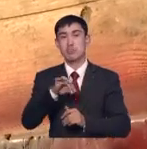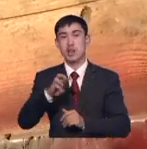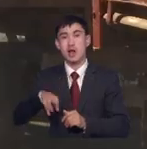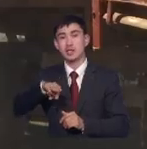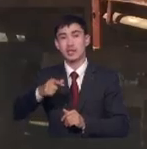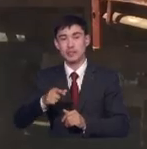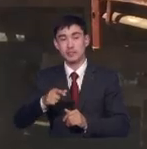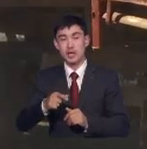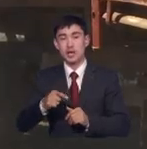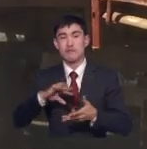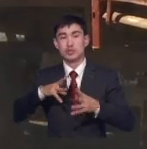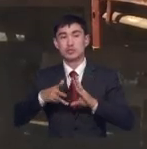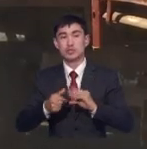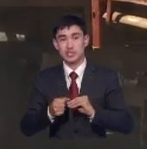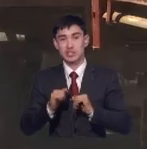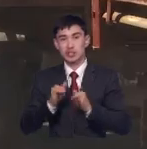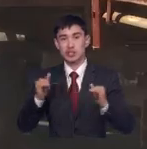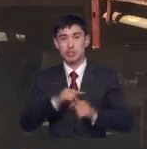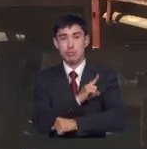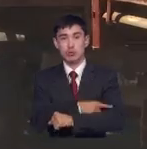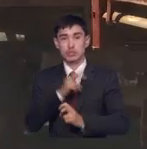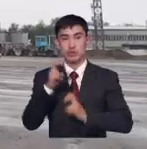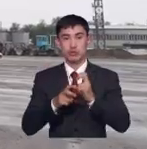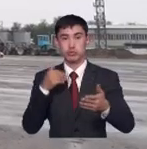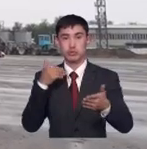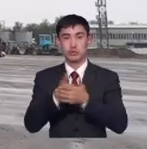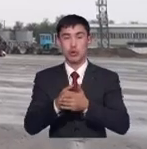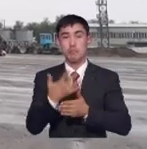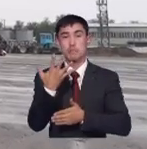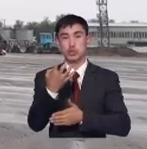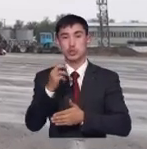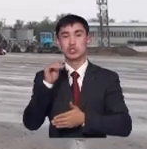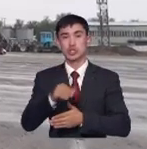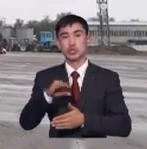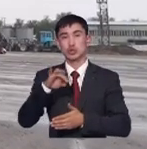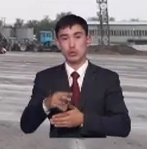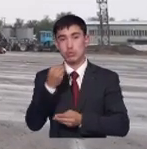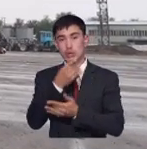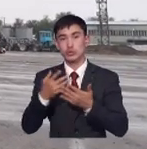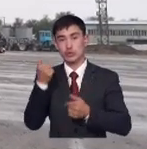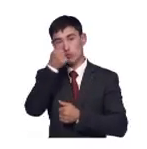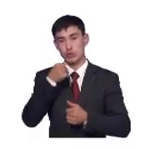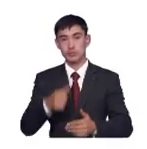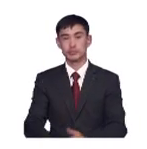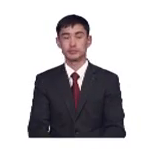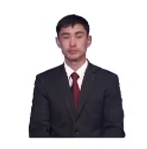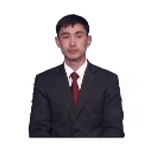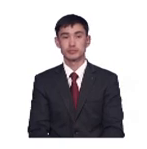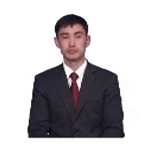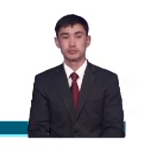инвестиции в результате расширения Мощность завода будет доведе до 500000 тон продукции в